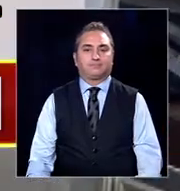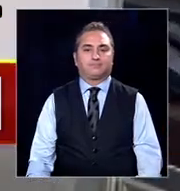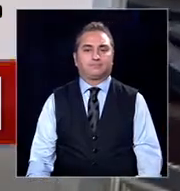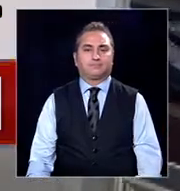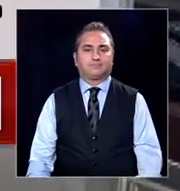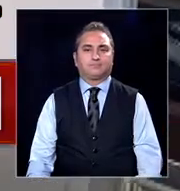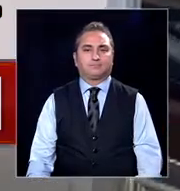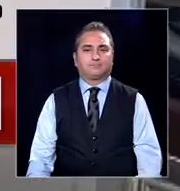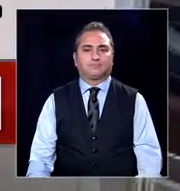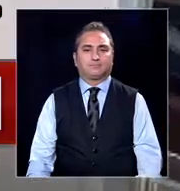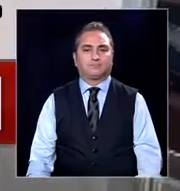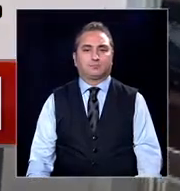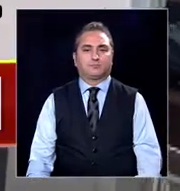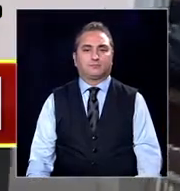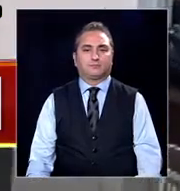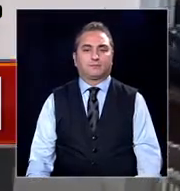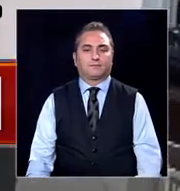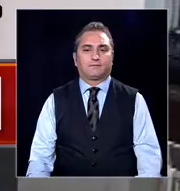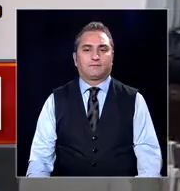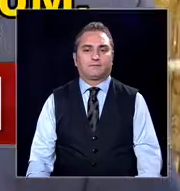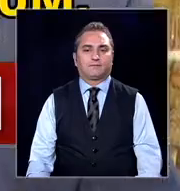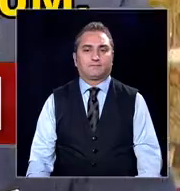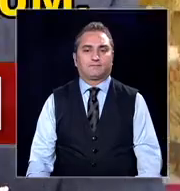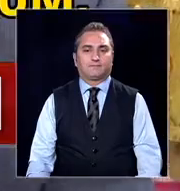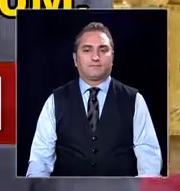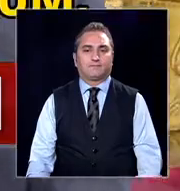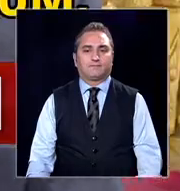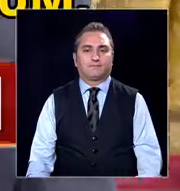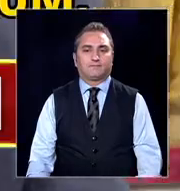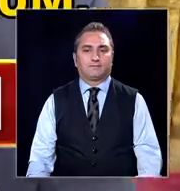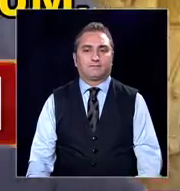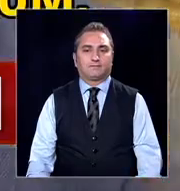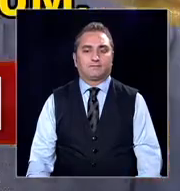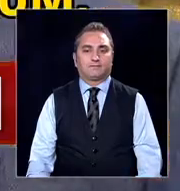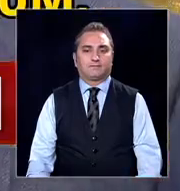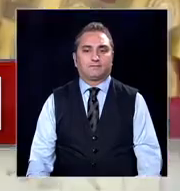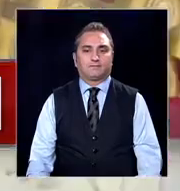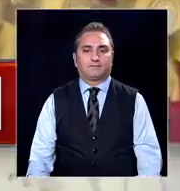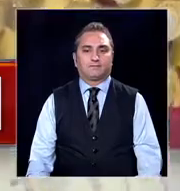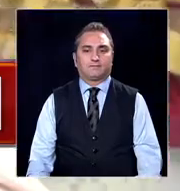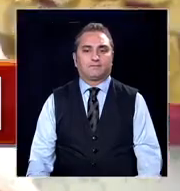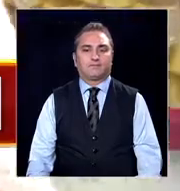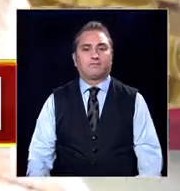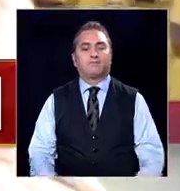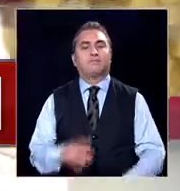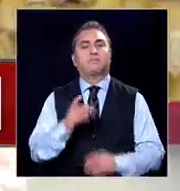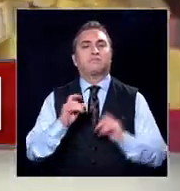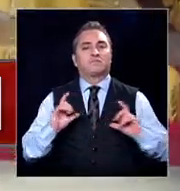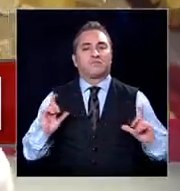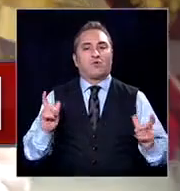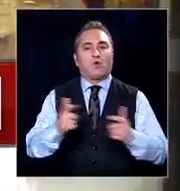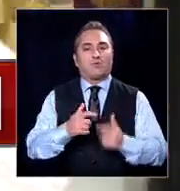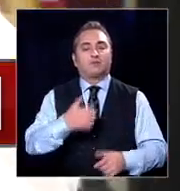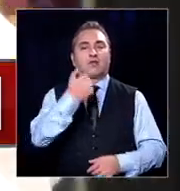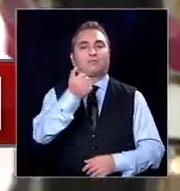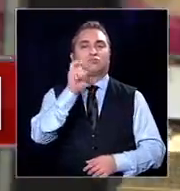Bugün duydum ki yakalanmışlar, çok mutlu oldum. Adalet yerini bulsun. En yüksek cezayı almalarını istiyorum. Operasyonda 69 kişi